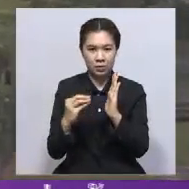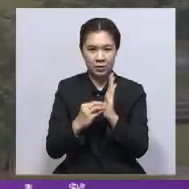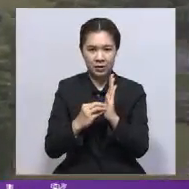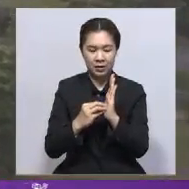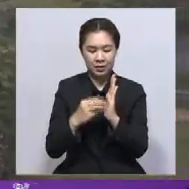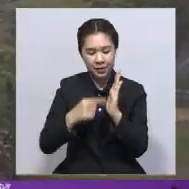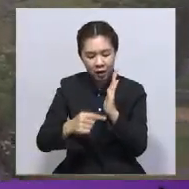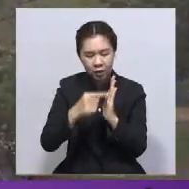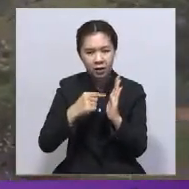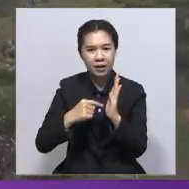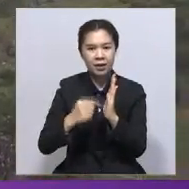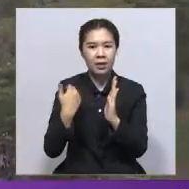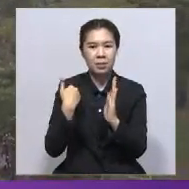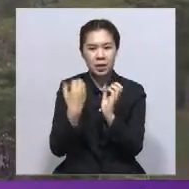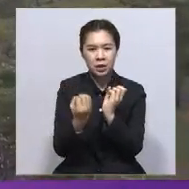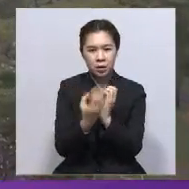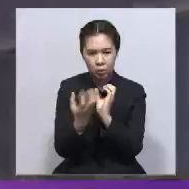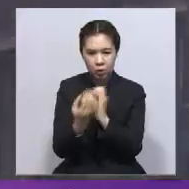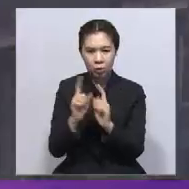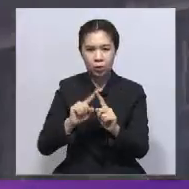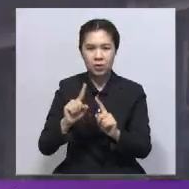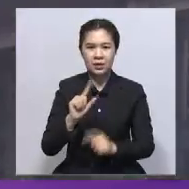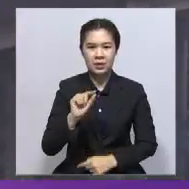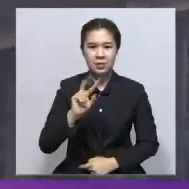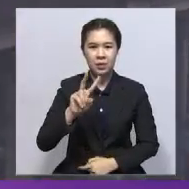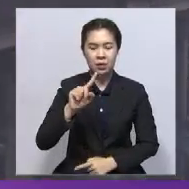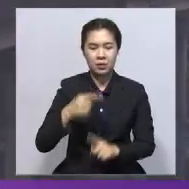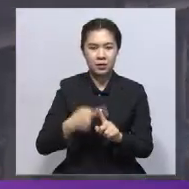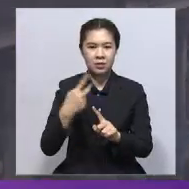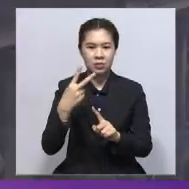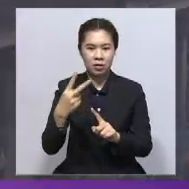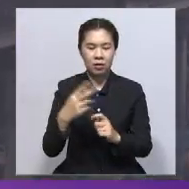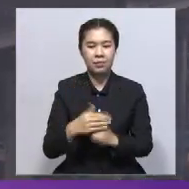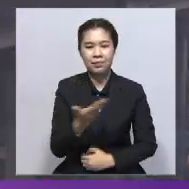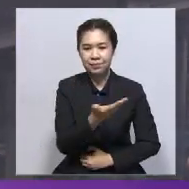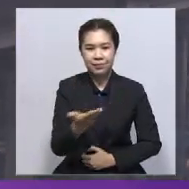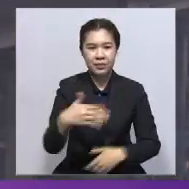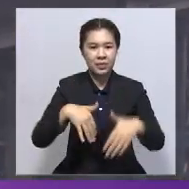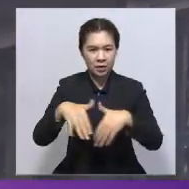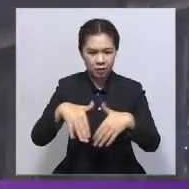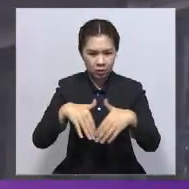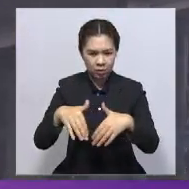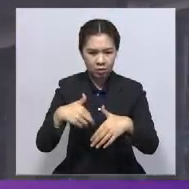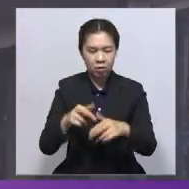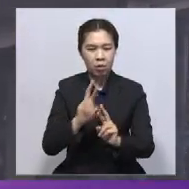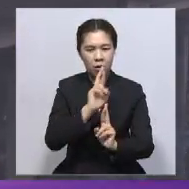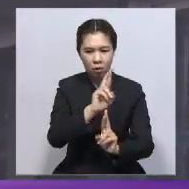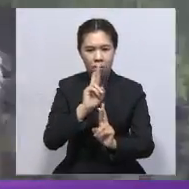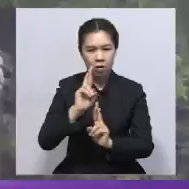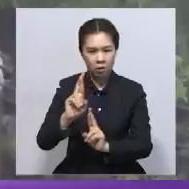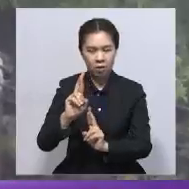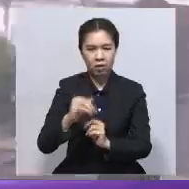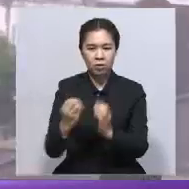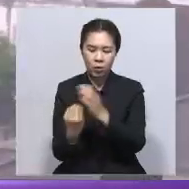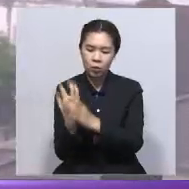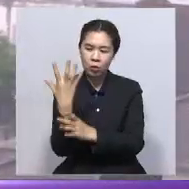านครและปริมณฑลจะได้รับผลกระทบในวันที่22กุมภาพันธ์ก็ขอให้พี่น้องประชาชนนะคะหลีกเลี่ยงกันอยู่ในพื้นที่โล่งแ